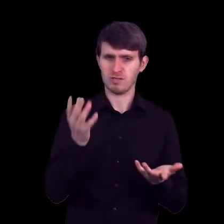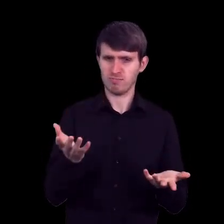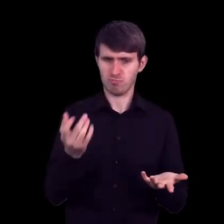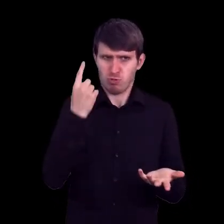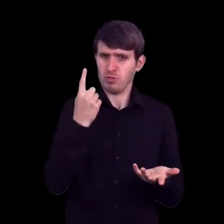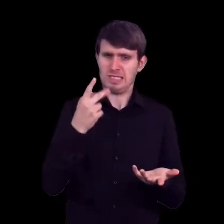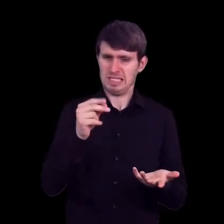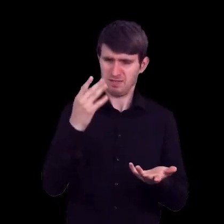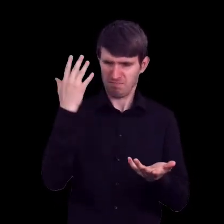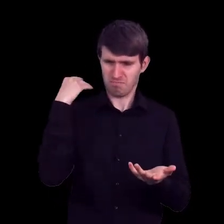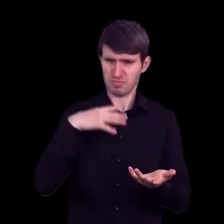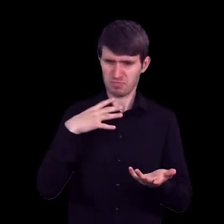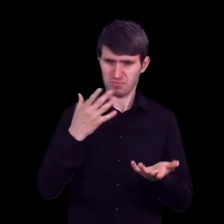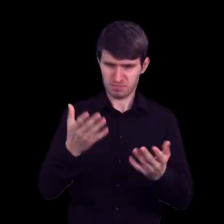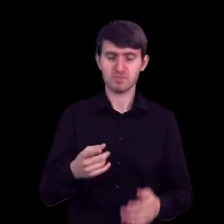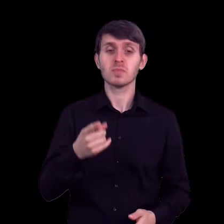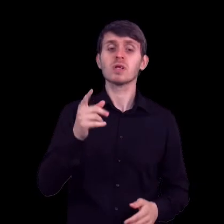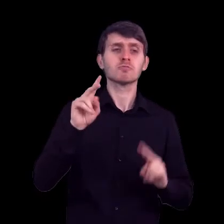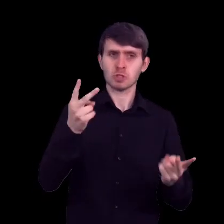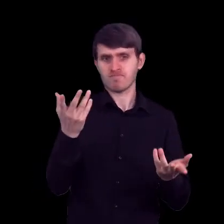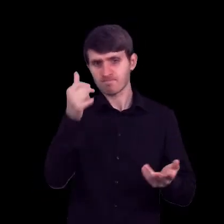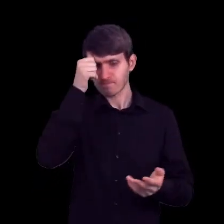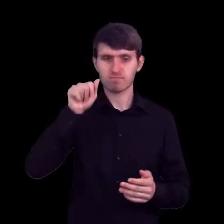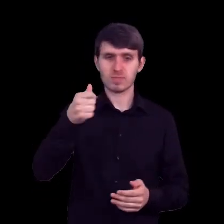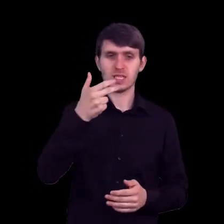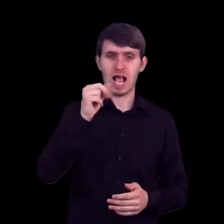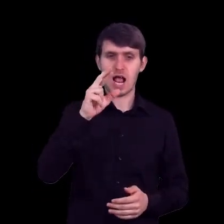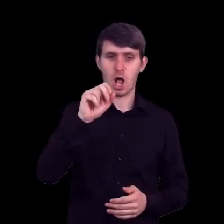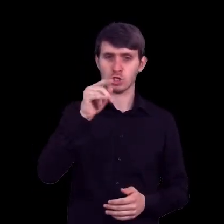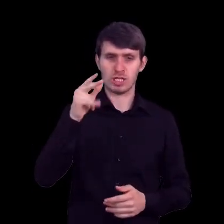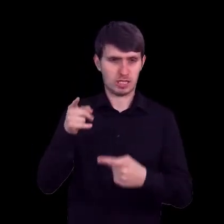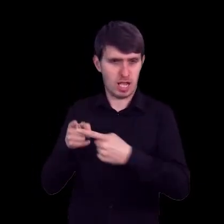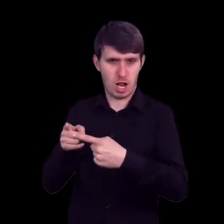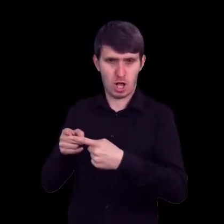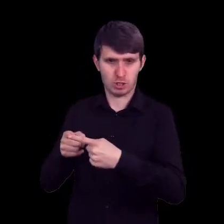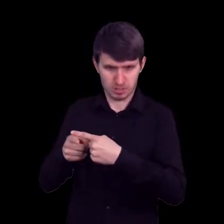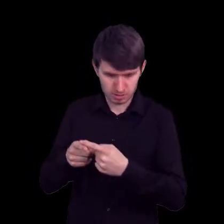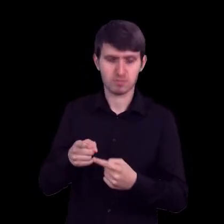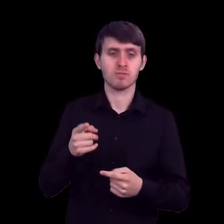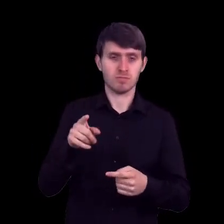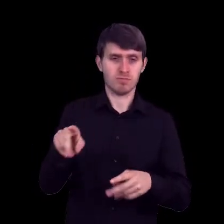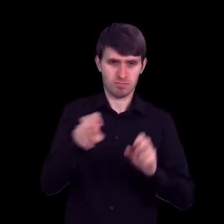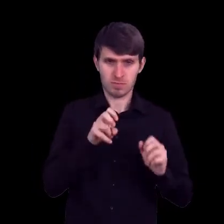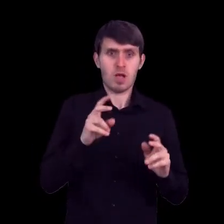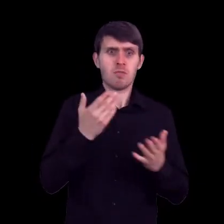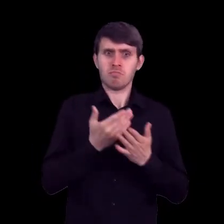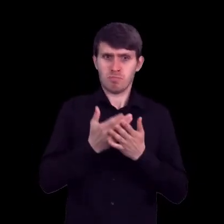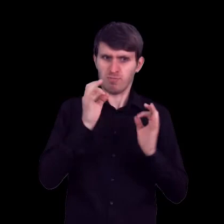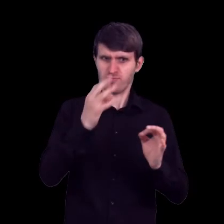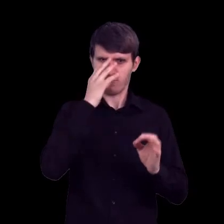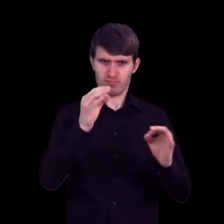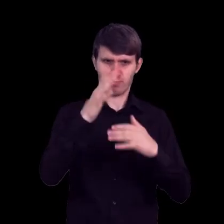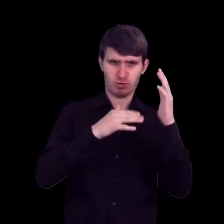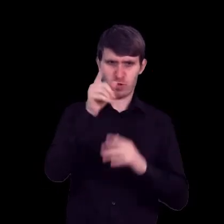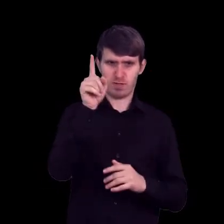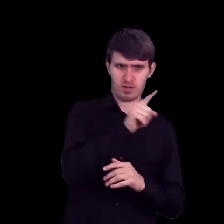że nazwa kąt nie jest wam obca. To słowo pochodzi chyba od narożnika. I słusznie, bo to, co widać w punkcie A,